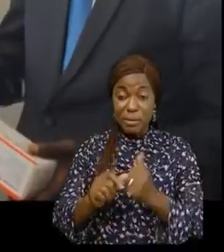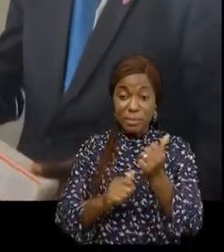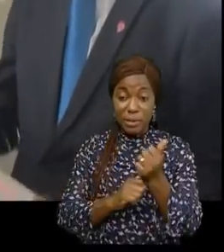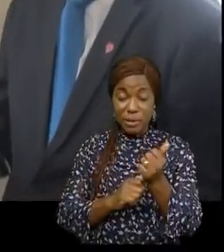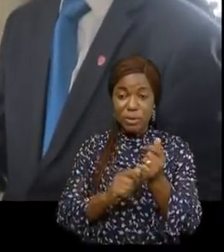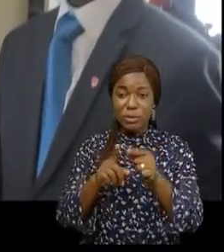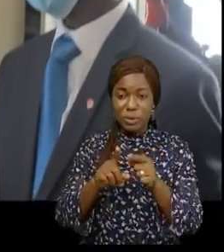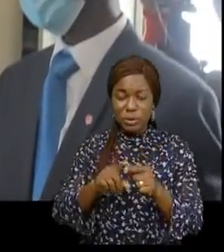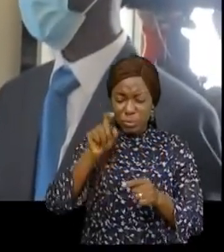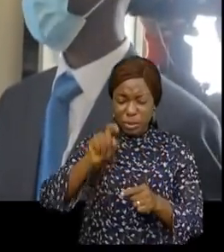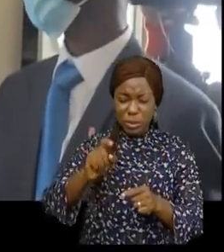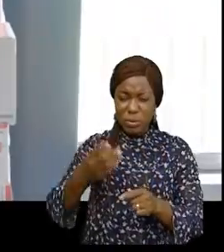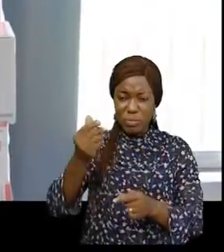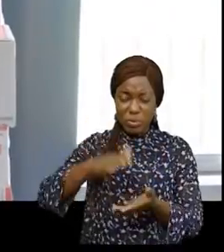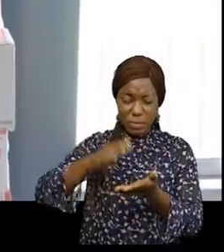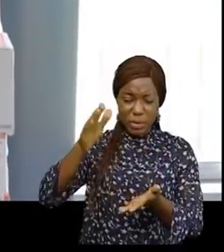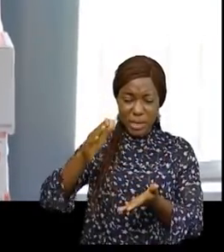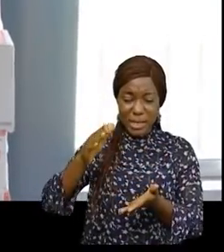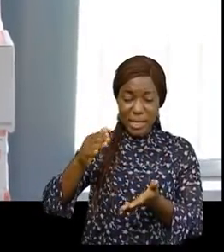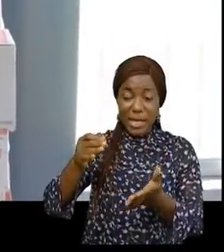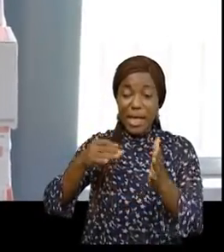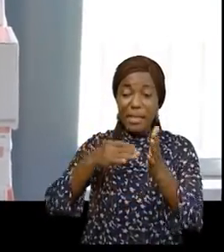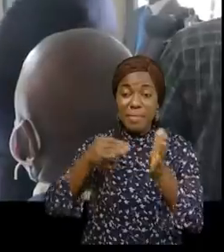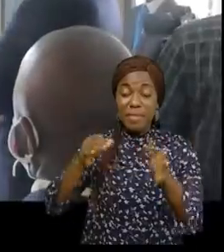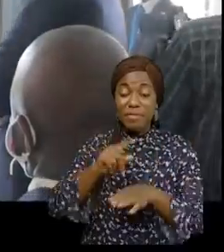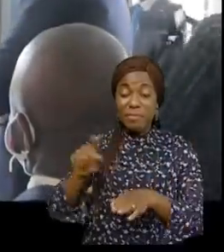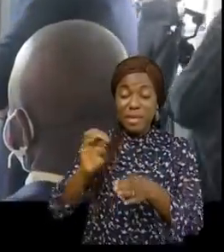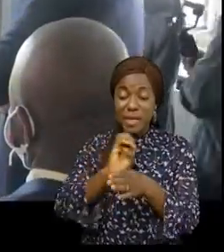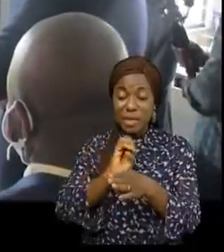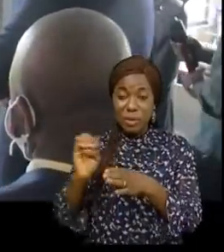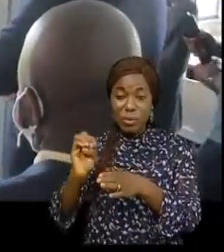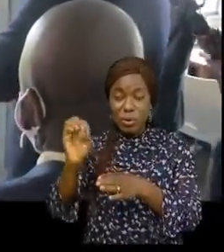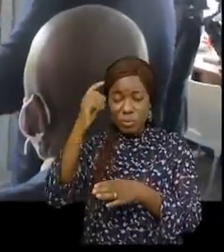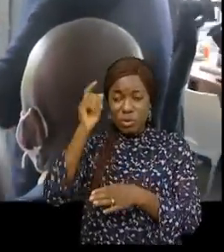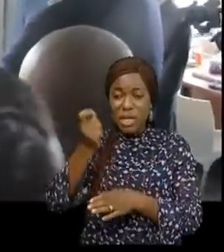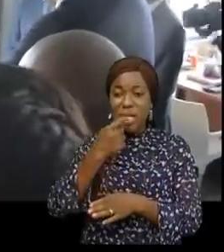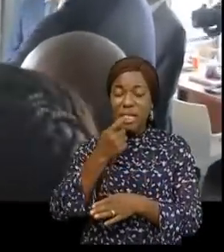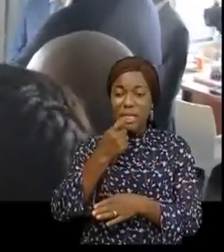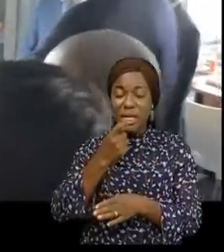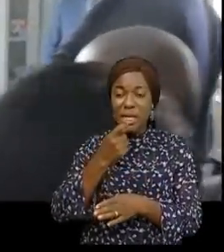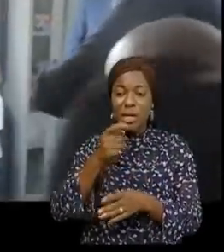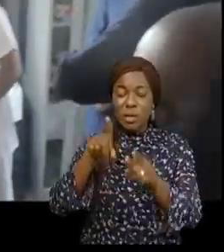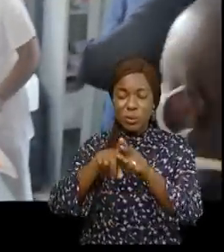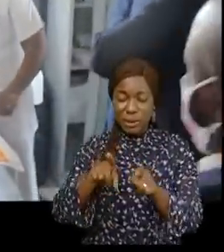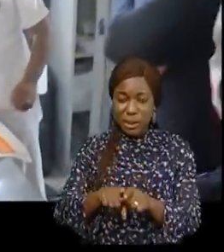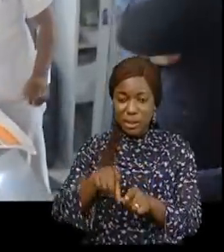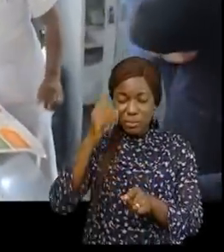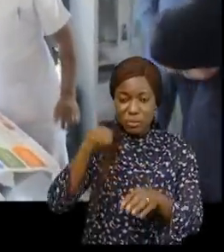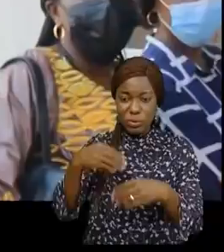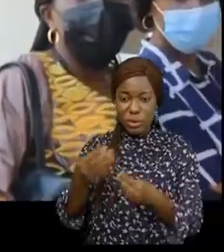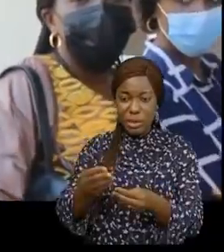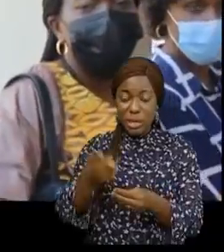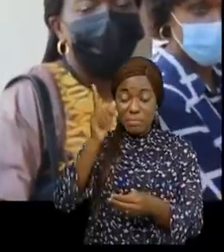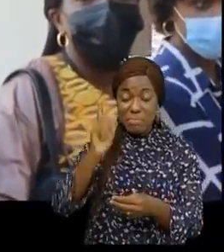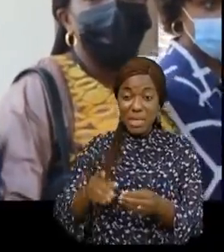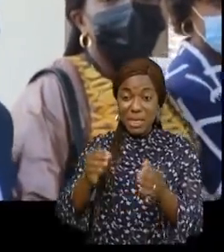coût énorme, 9 000 euros pour une cure de près de 9 780 comprimés à consommer. Les